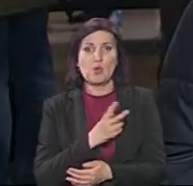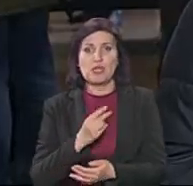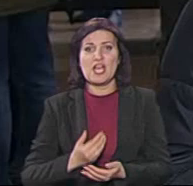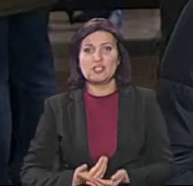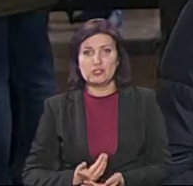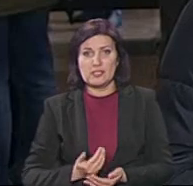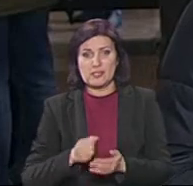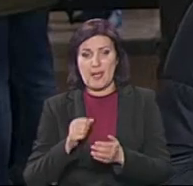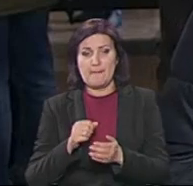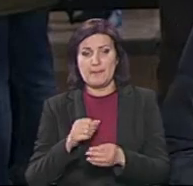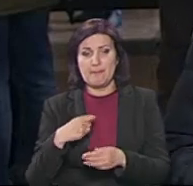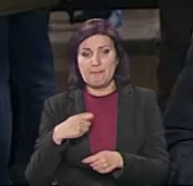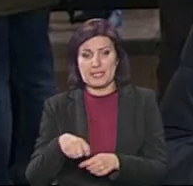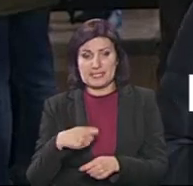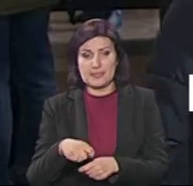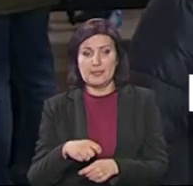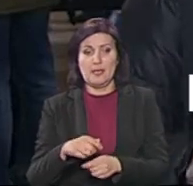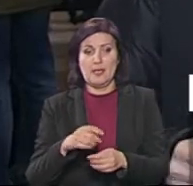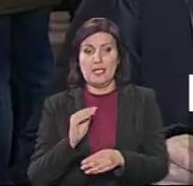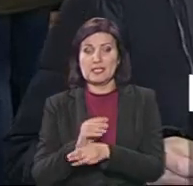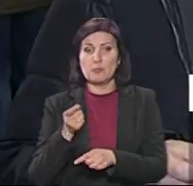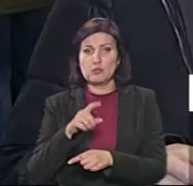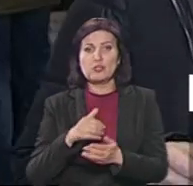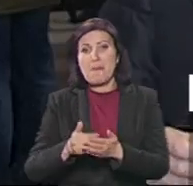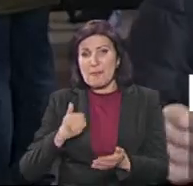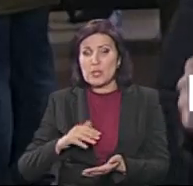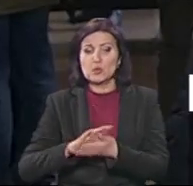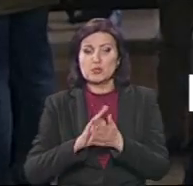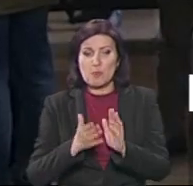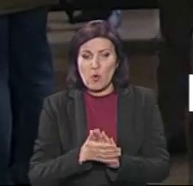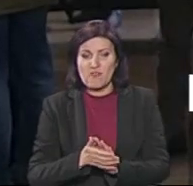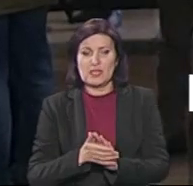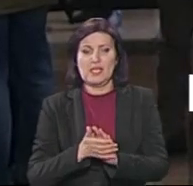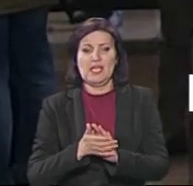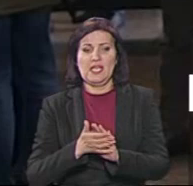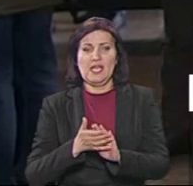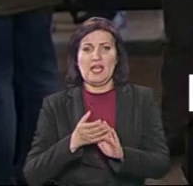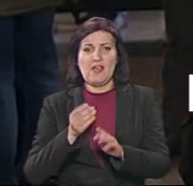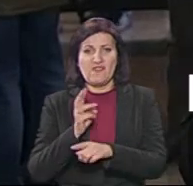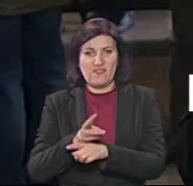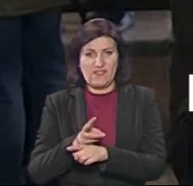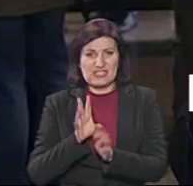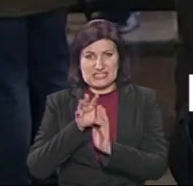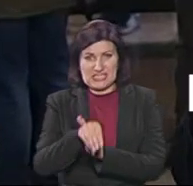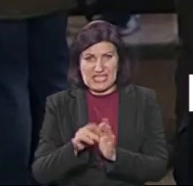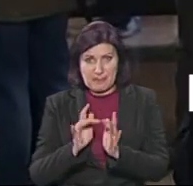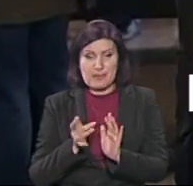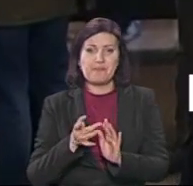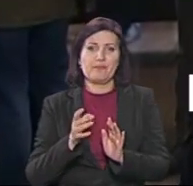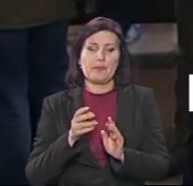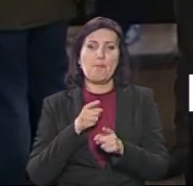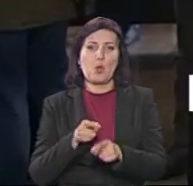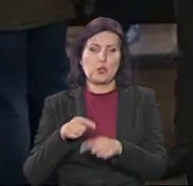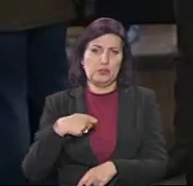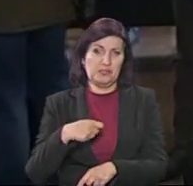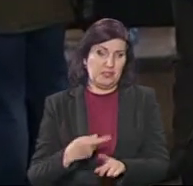президента. Інкримінують те, що ми за попередньою змовою змовились в стрімі погрожувати президенту. Це було